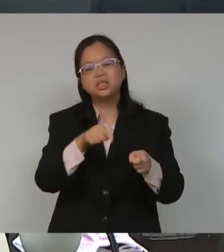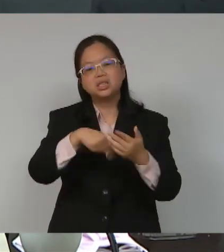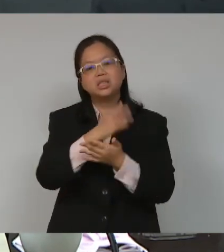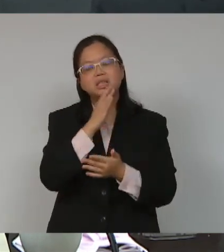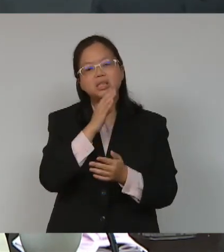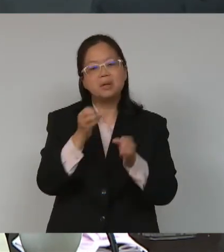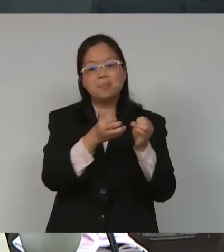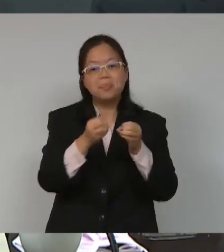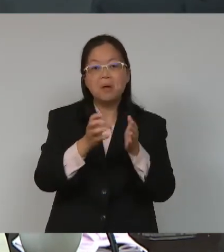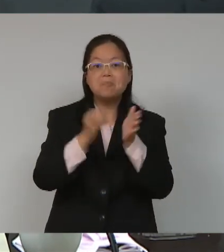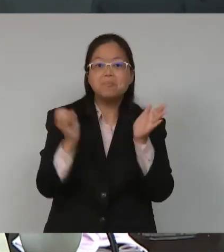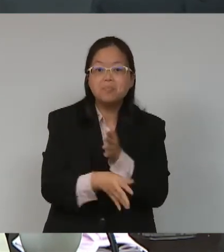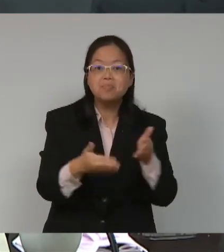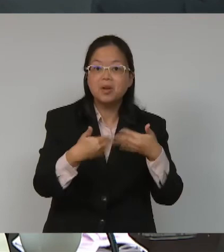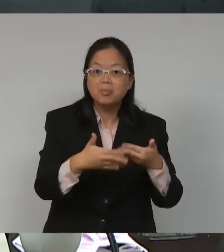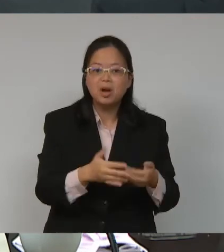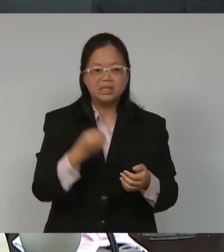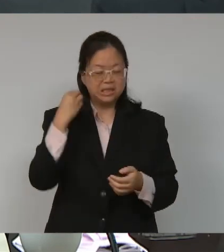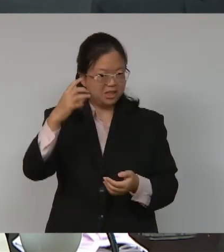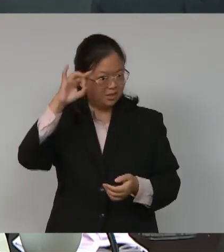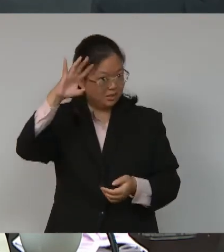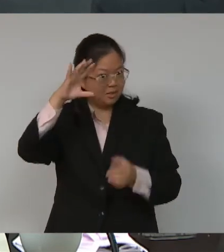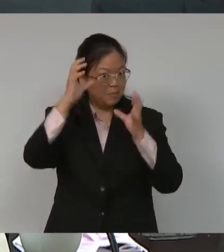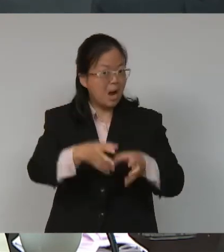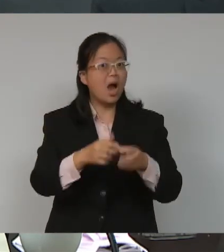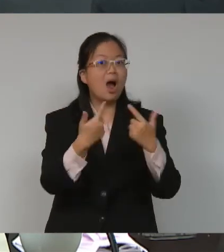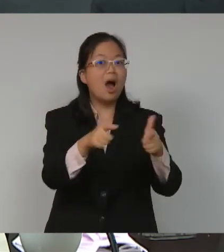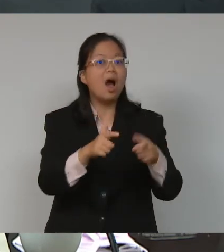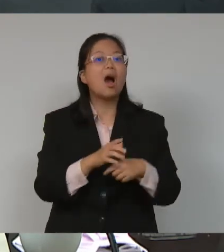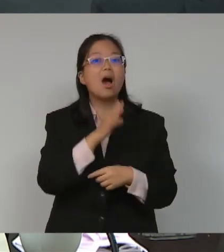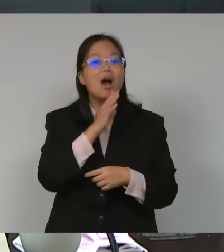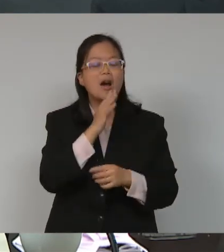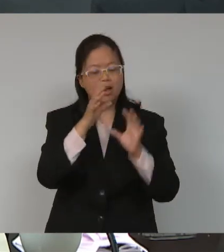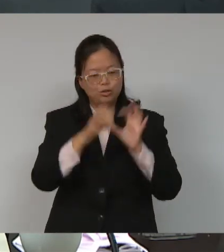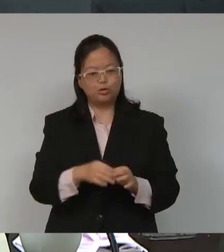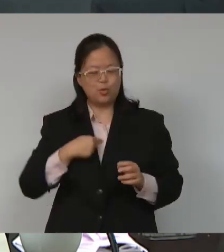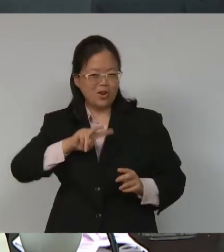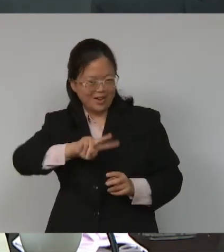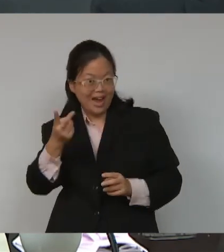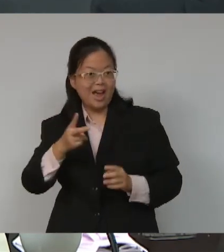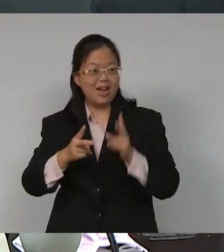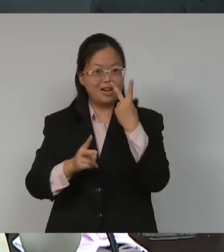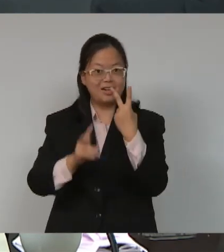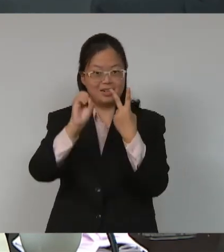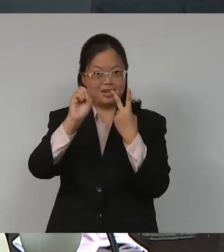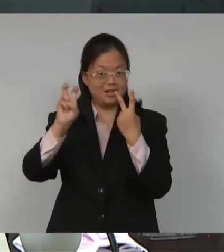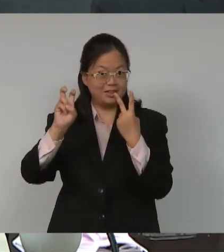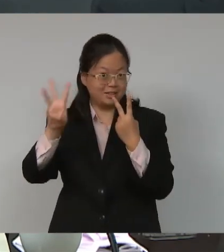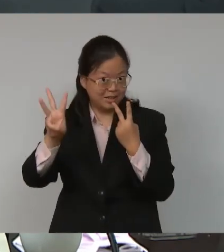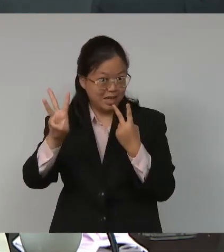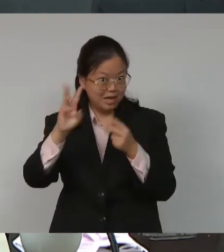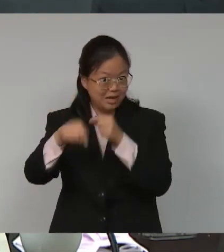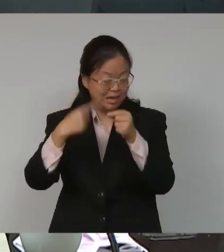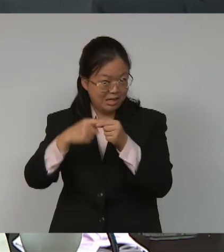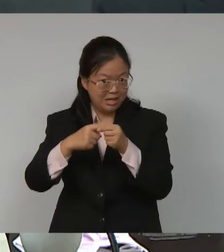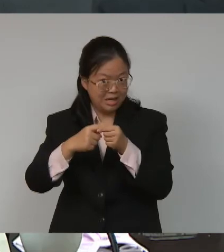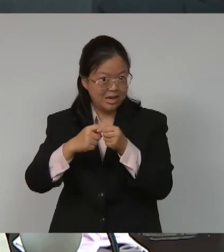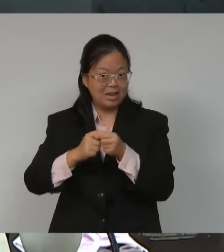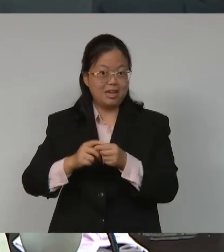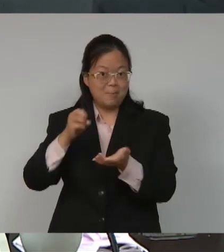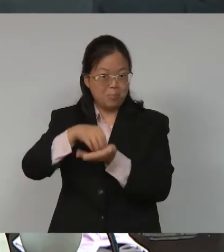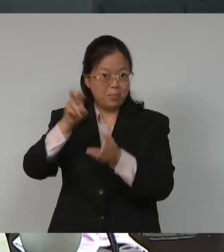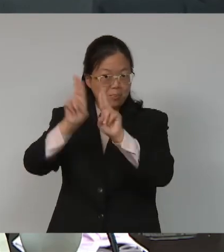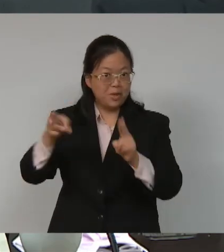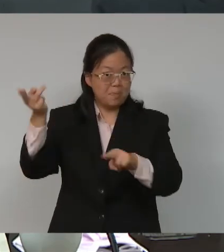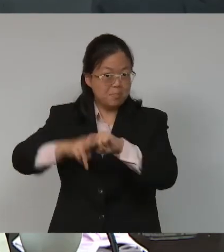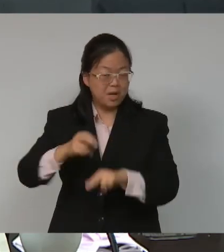不是一个立法原则的创制，所以我可以完全不理会你的意见，我变成2023非核家园，可能吗？当然不行嘛。好，所以